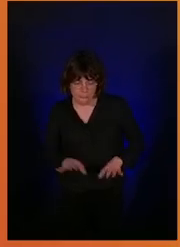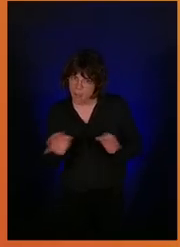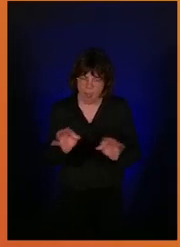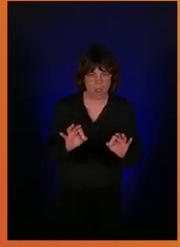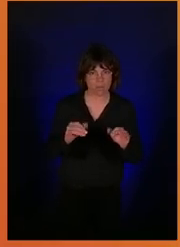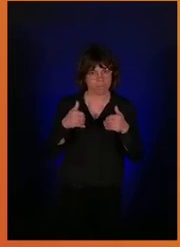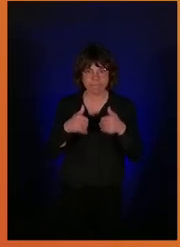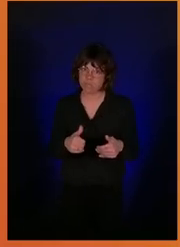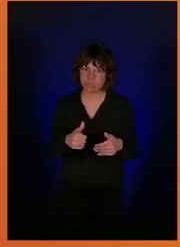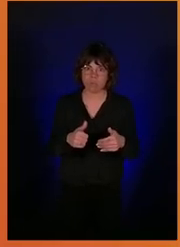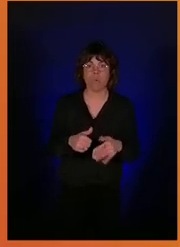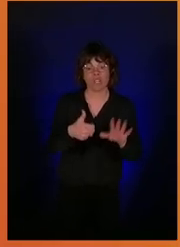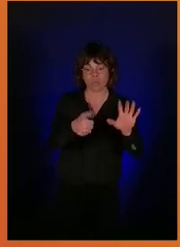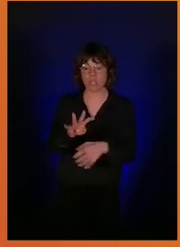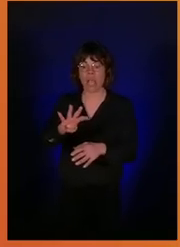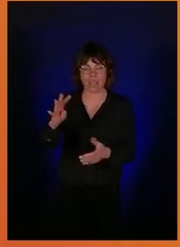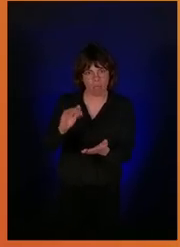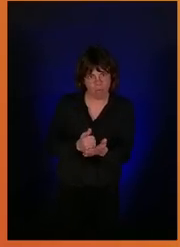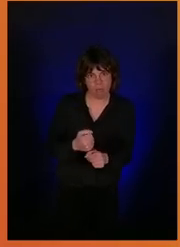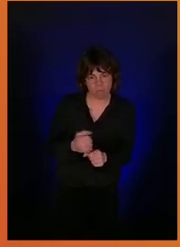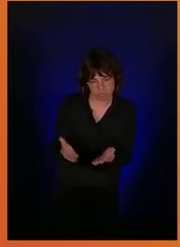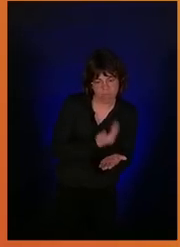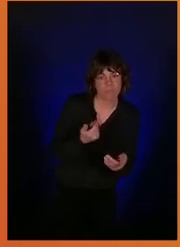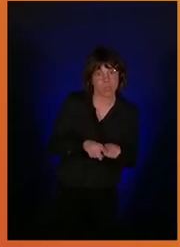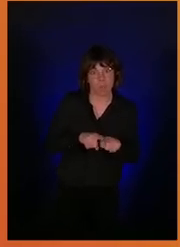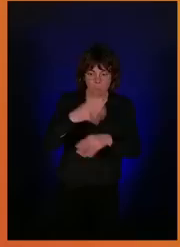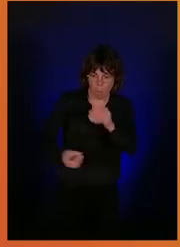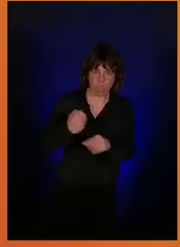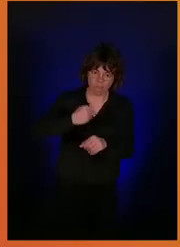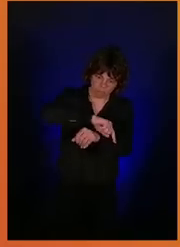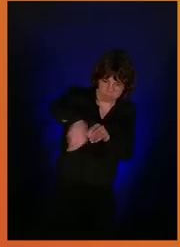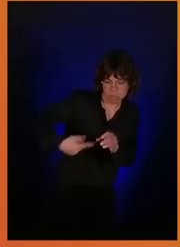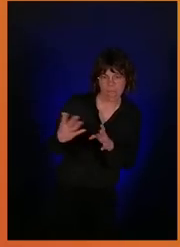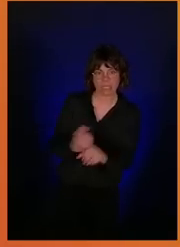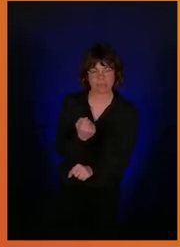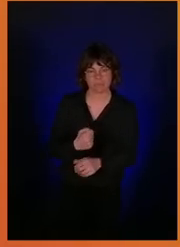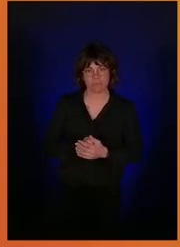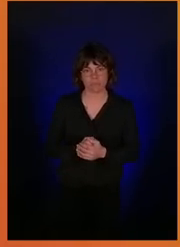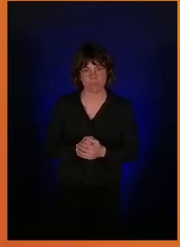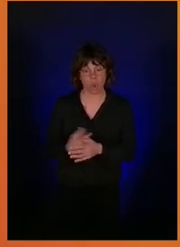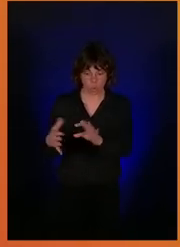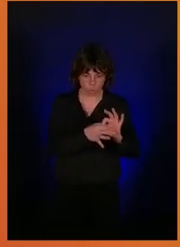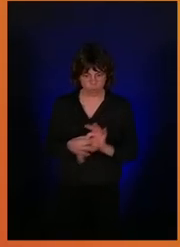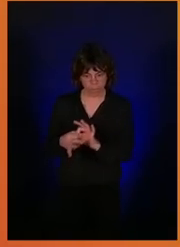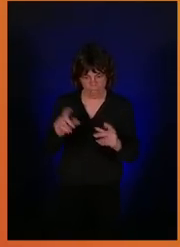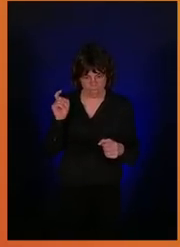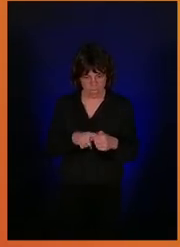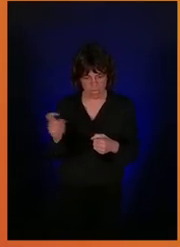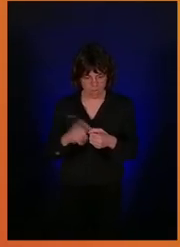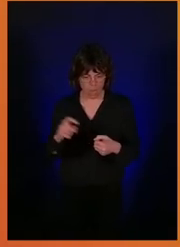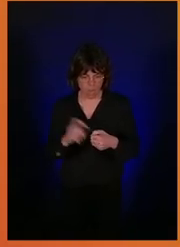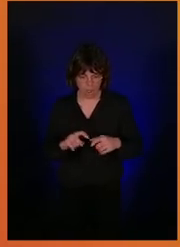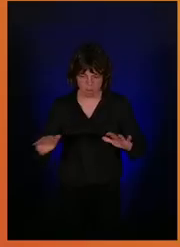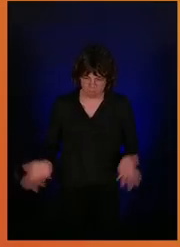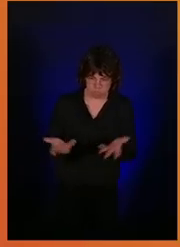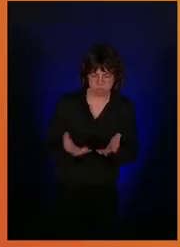le retrait des 64 ans et pour la victoire du monde du travail. Sans nul doute, l'unité syndicale, impulsée par la